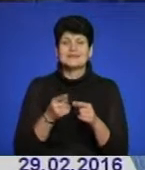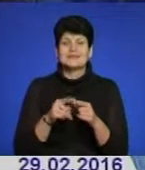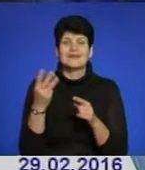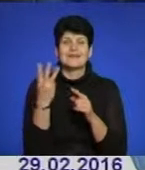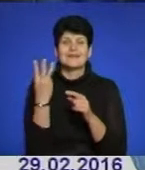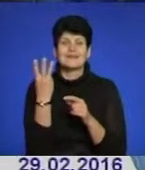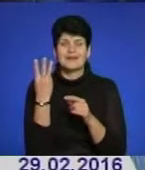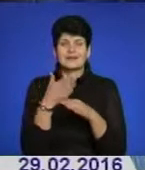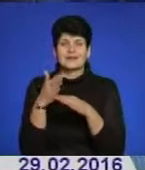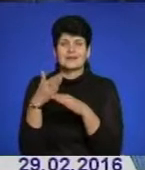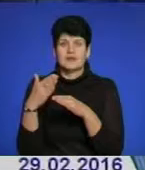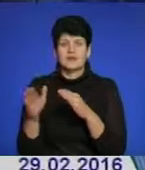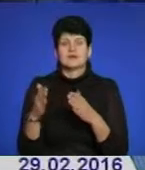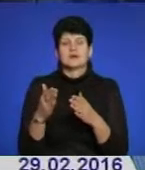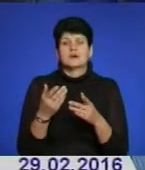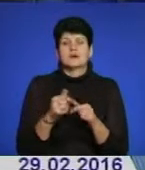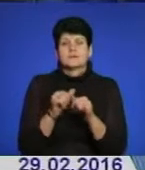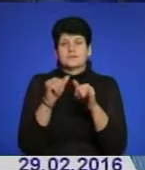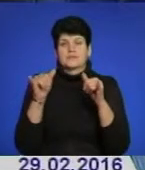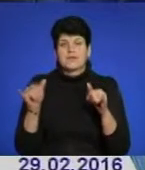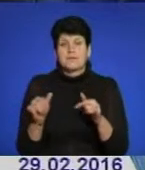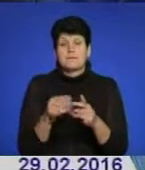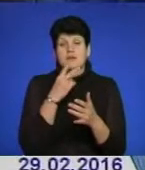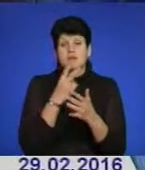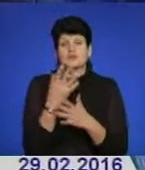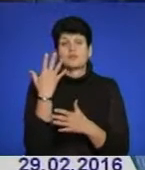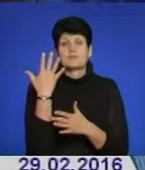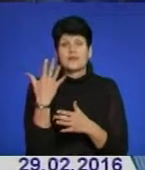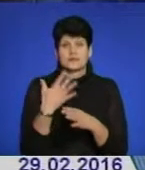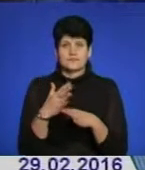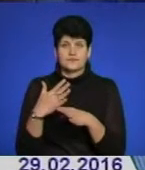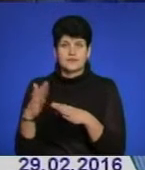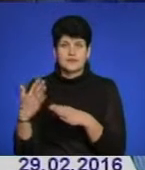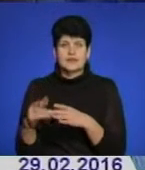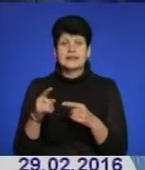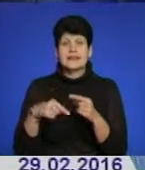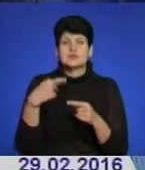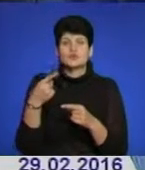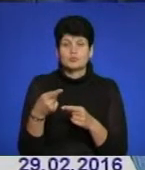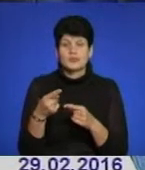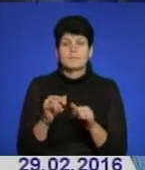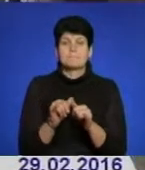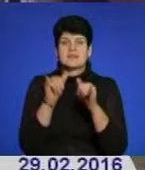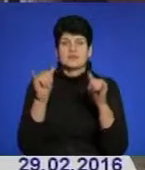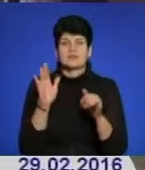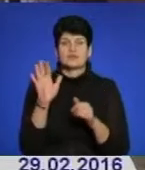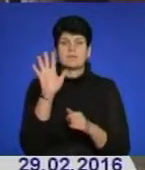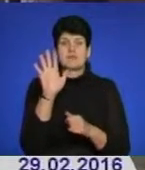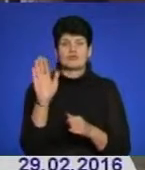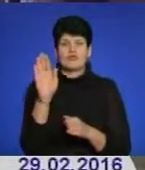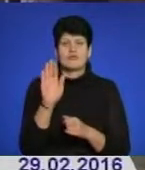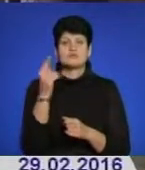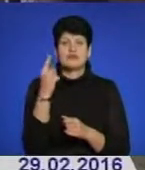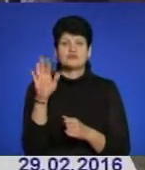на економічно обґрунтований тариф. Загалом передбачено 5 етапів. Наступне підняття відбудеться з 1 вересня.